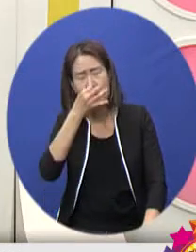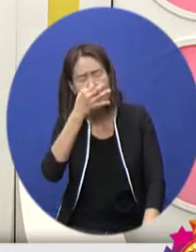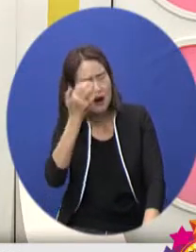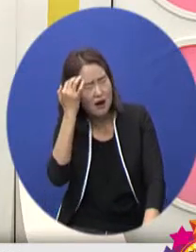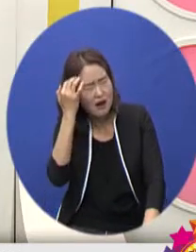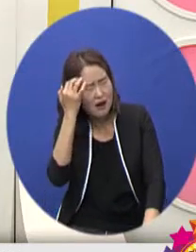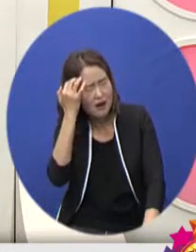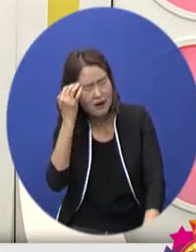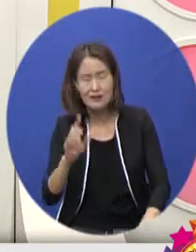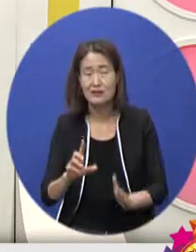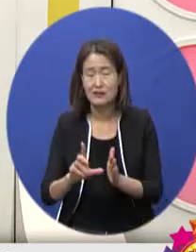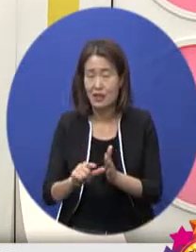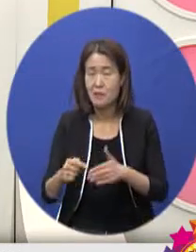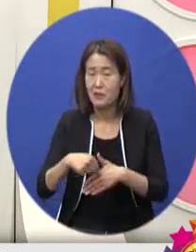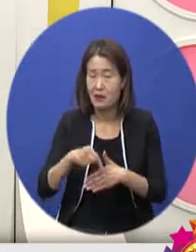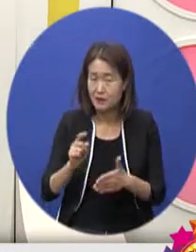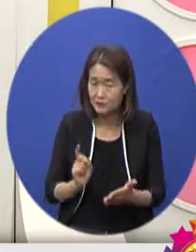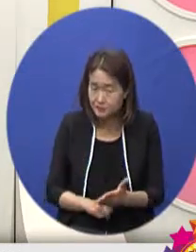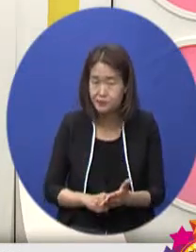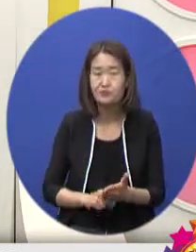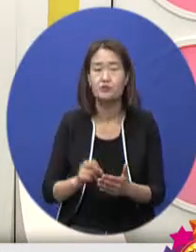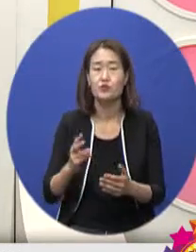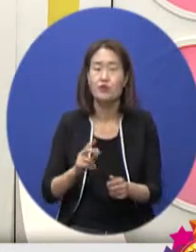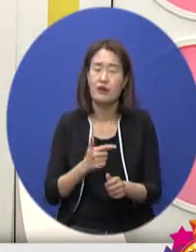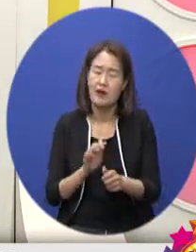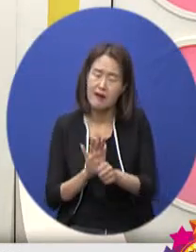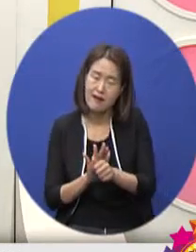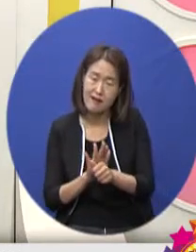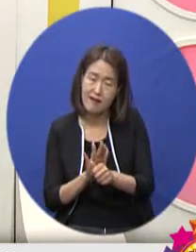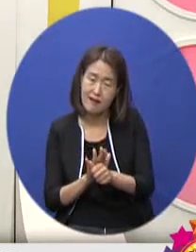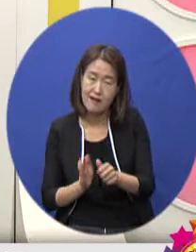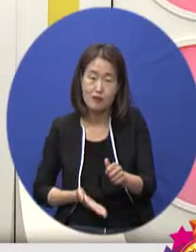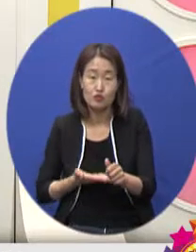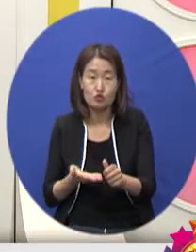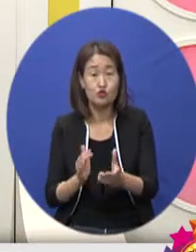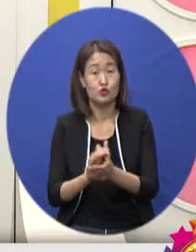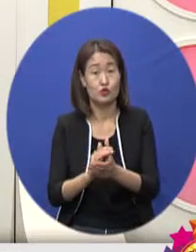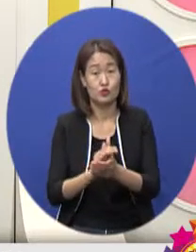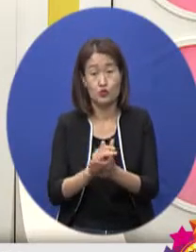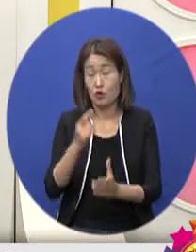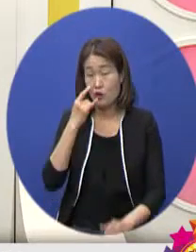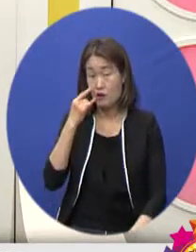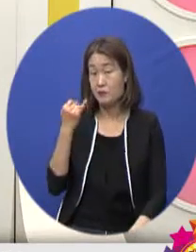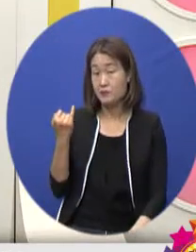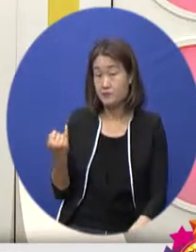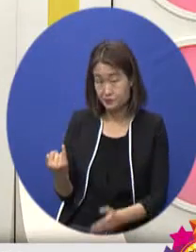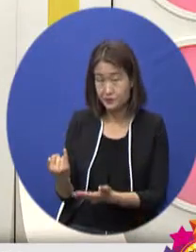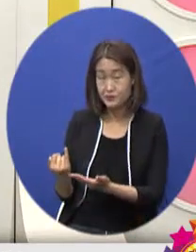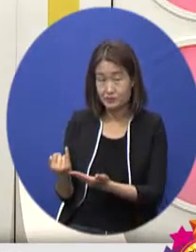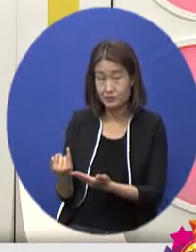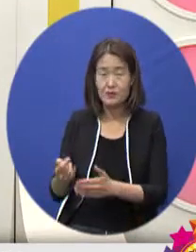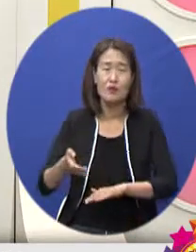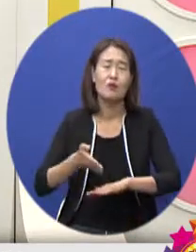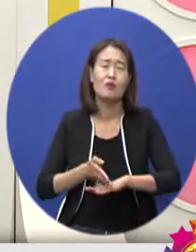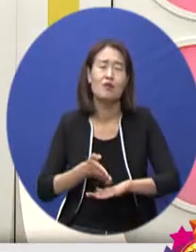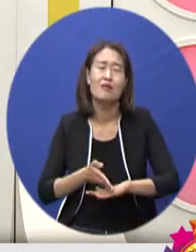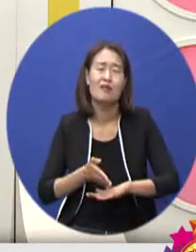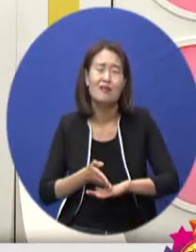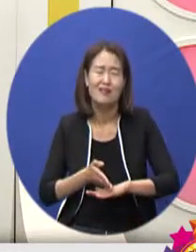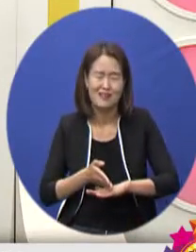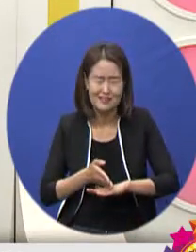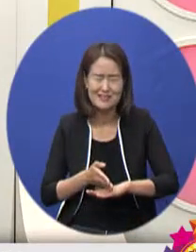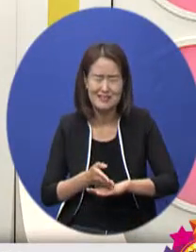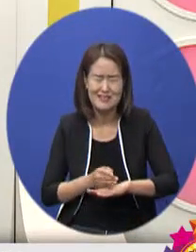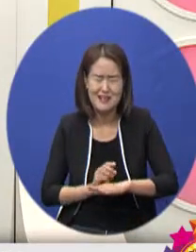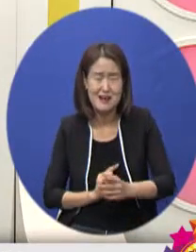때 네. 정말 마음적으로 물질 양면으로 챙겨주신 친구 어머님 정말 예. 고마운 분 찾기를